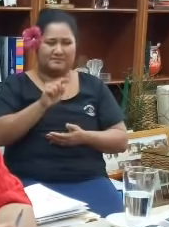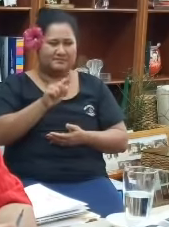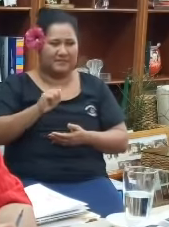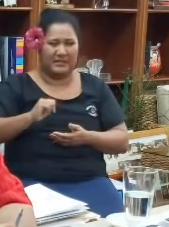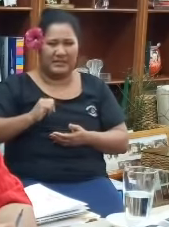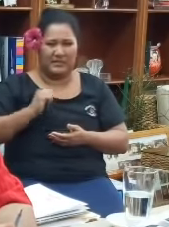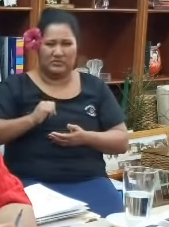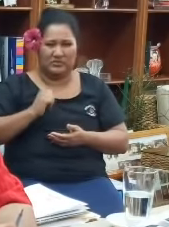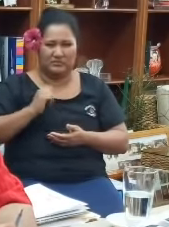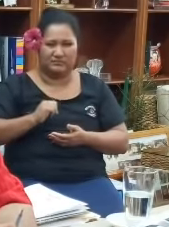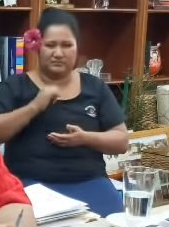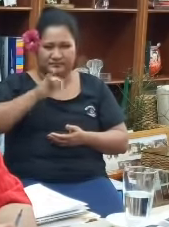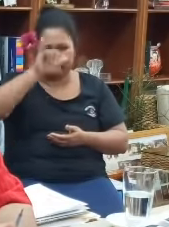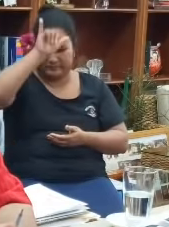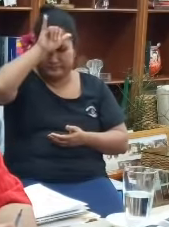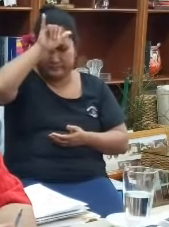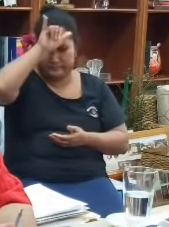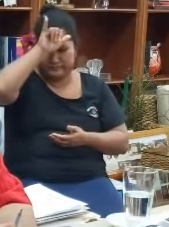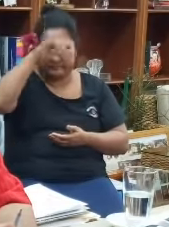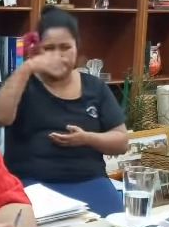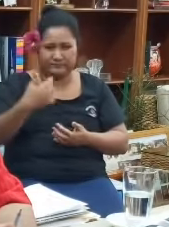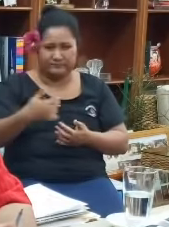a kwa mawa eke.